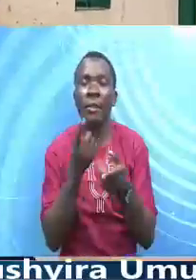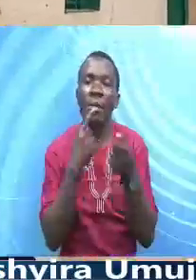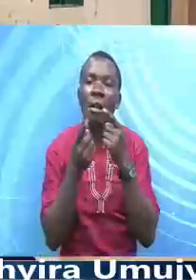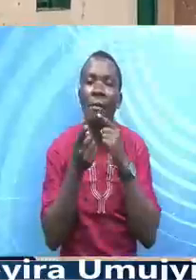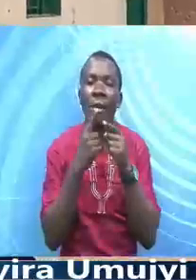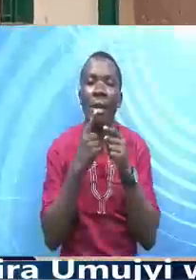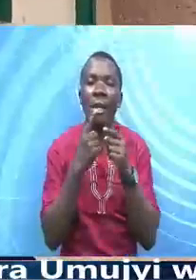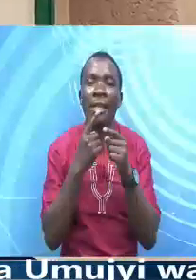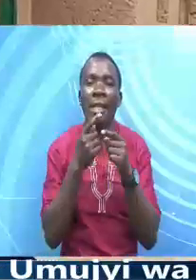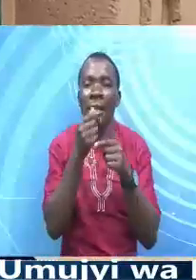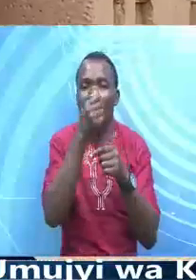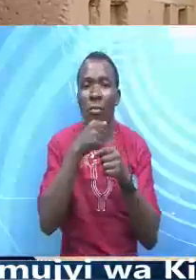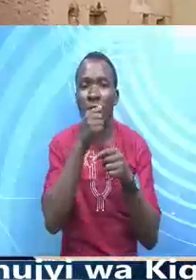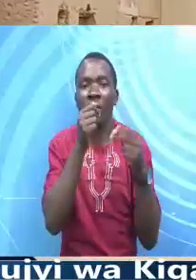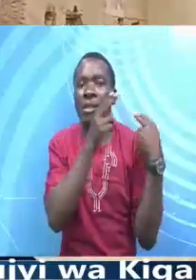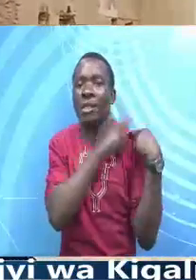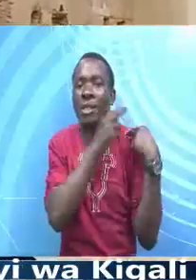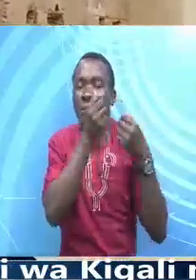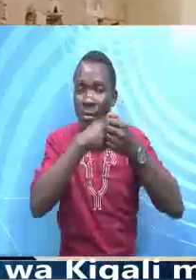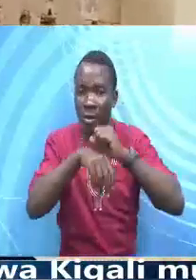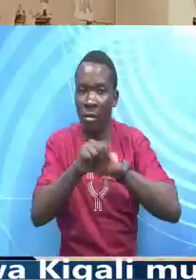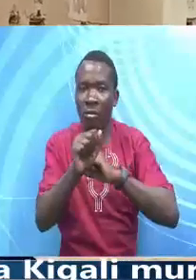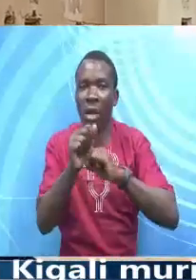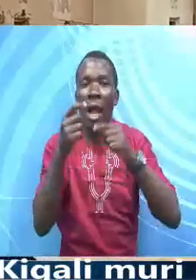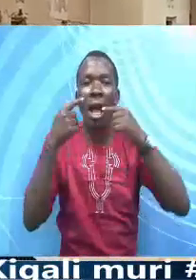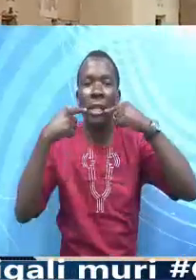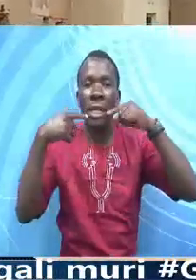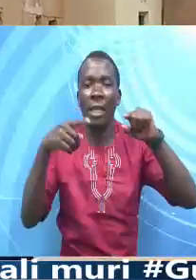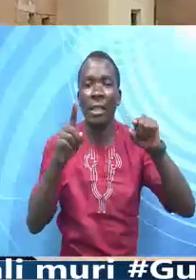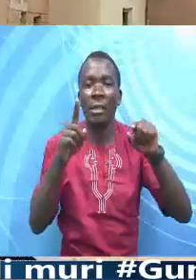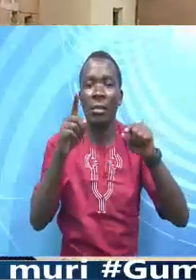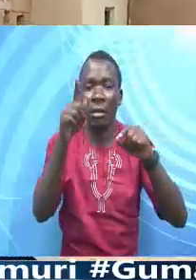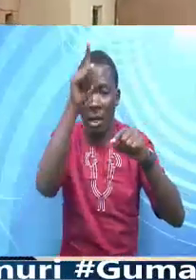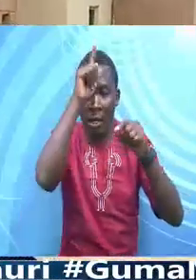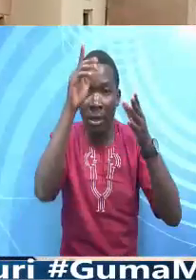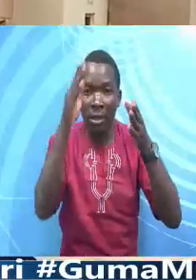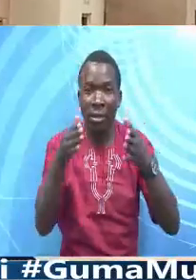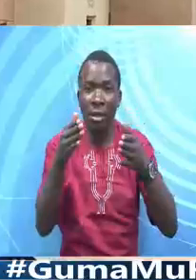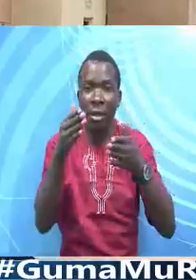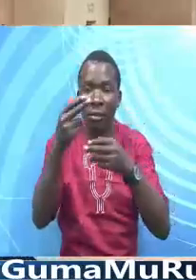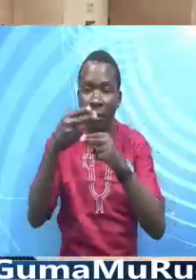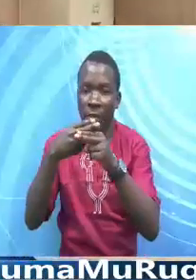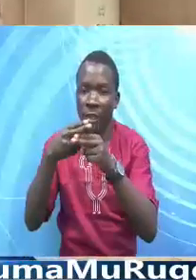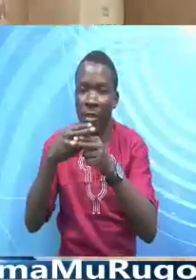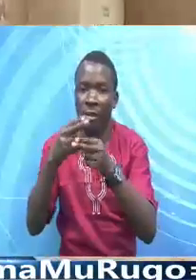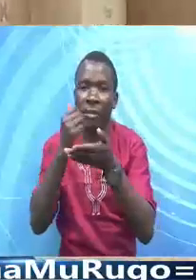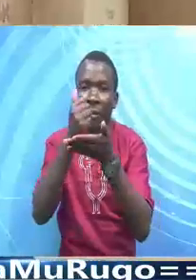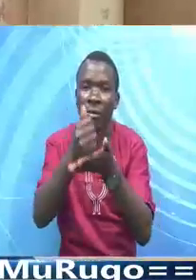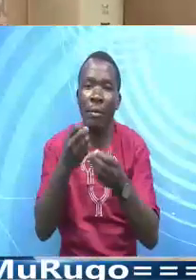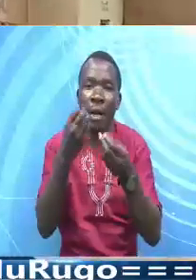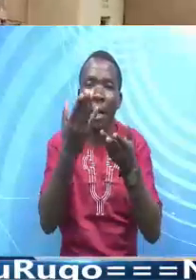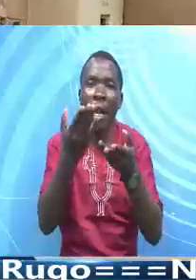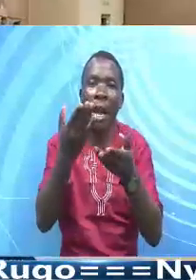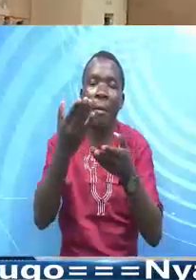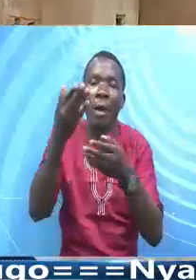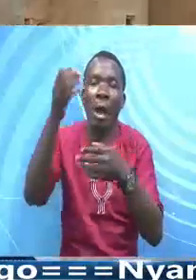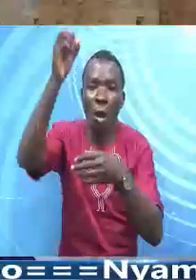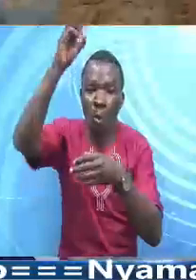nshingwabikorwa w'umurenge wa Kisaro Kabayiza Arikade adutangariza ko aba baturage bagiye gufashwa bagahabwa amashanyarazi y'imirasire